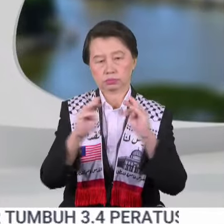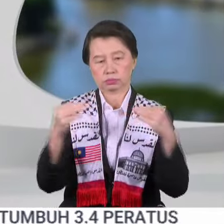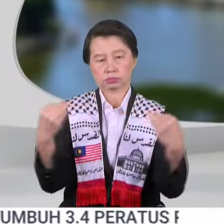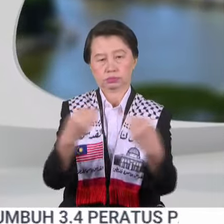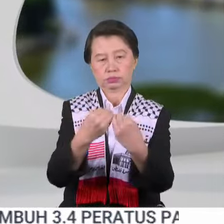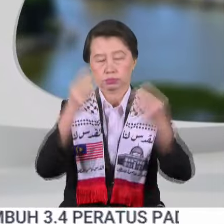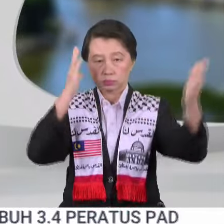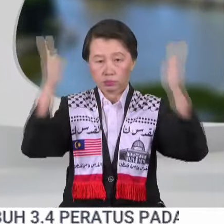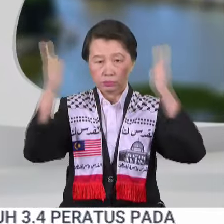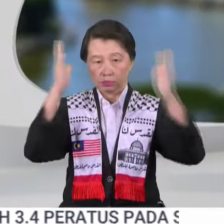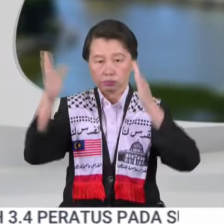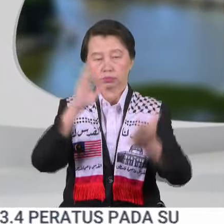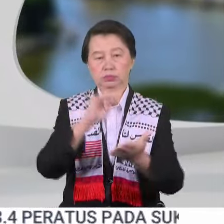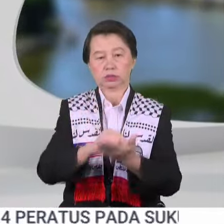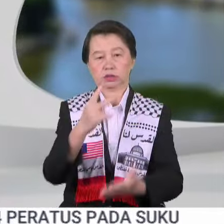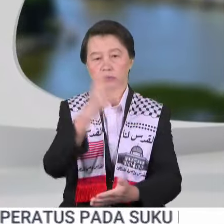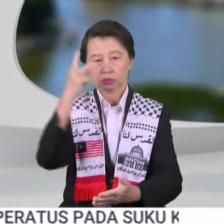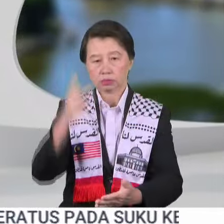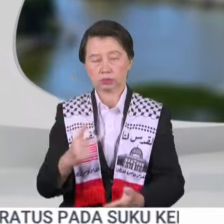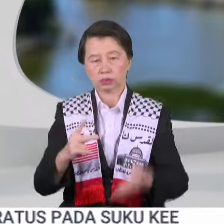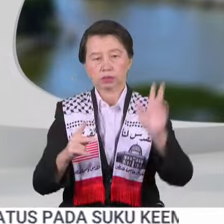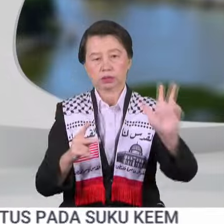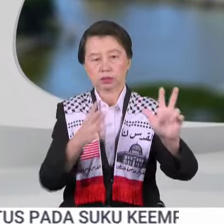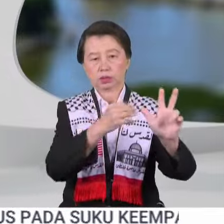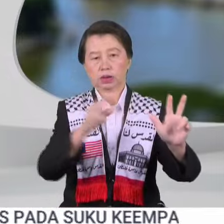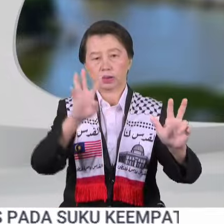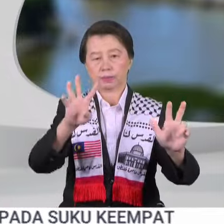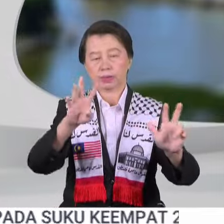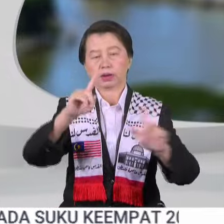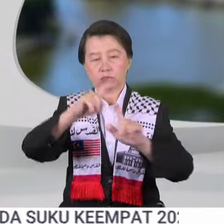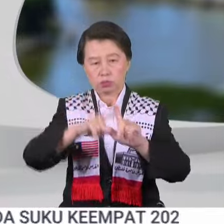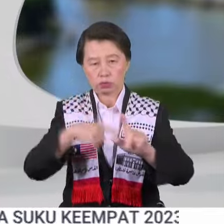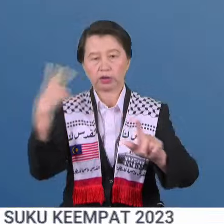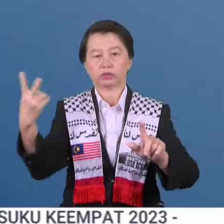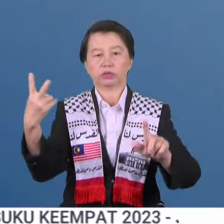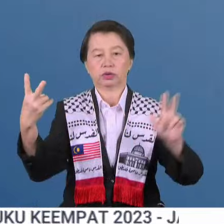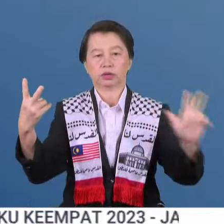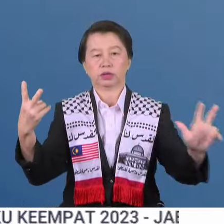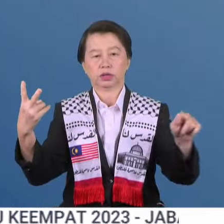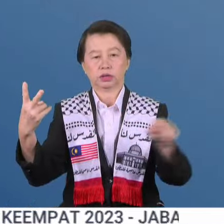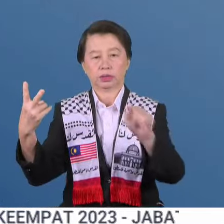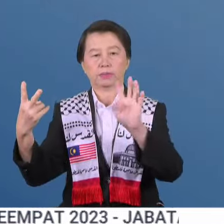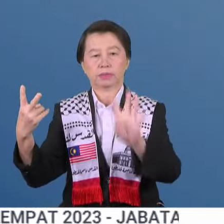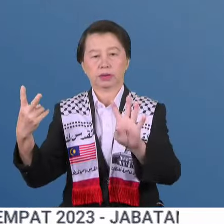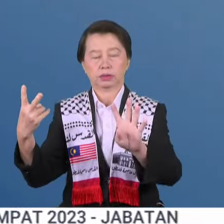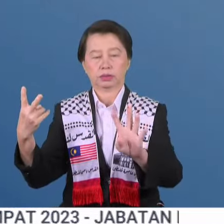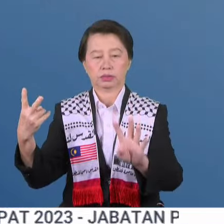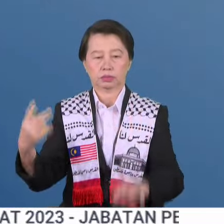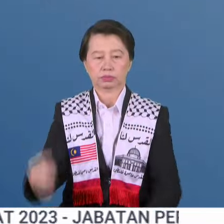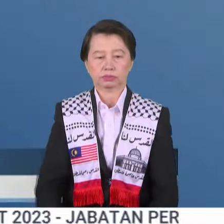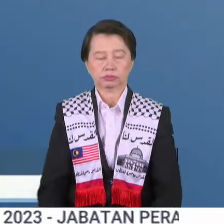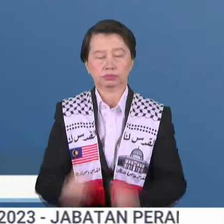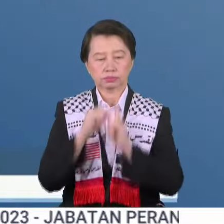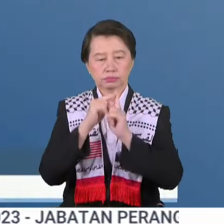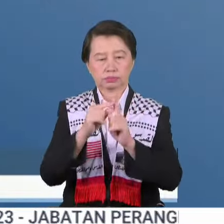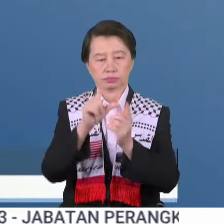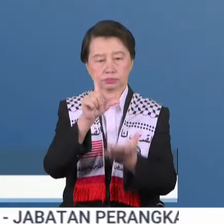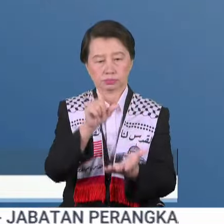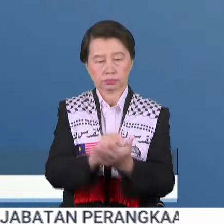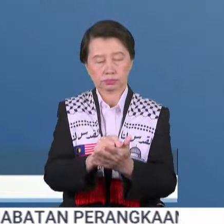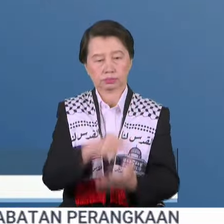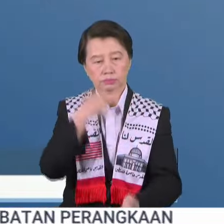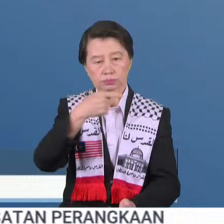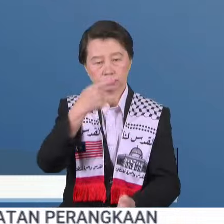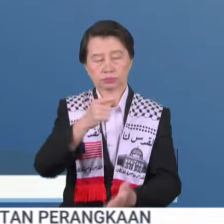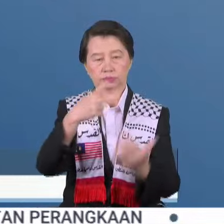Malaysia di tebingan Kuching pada 3 dan 4 Februari ini kenyataan media KPN